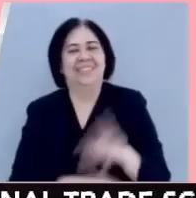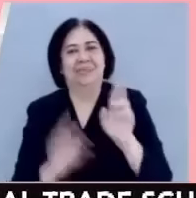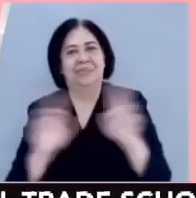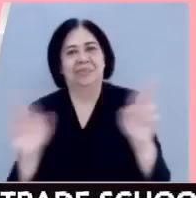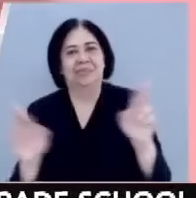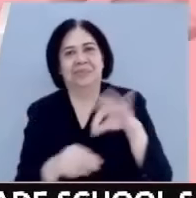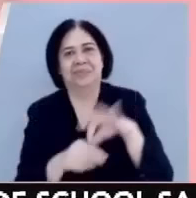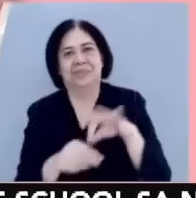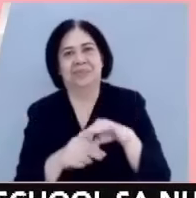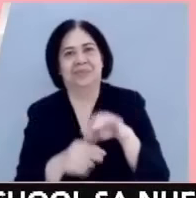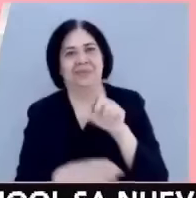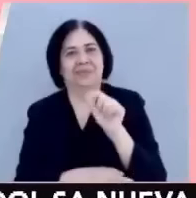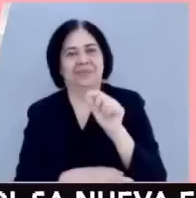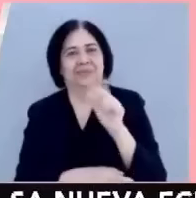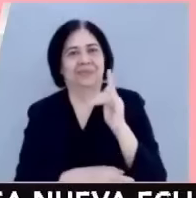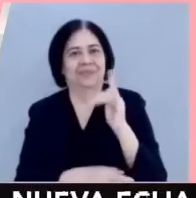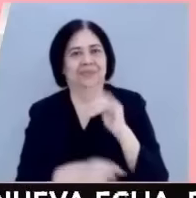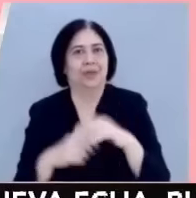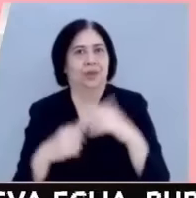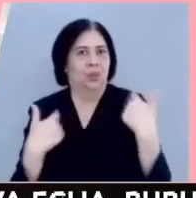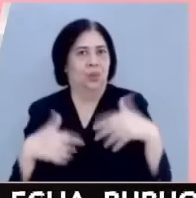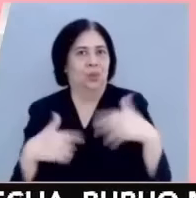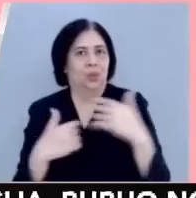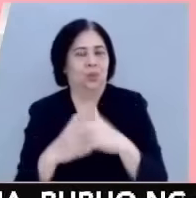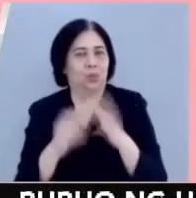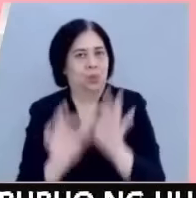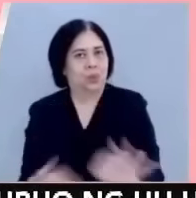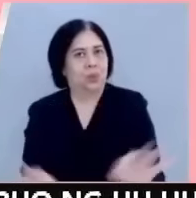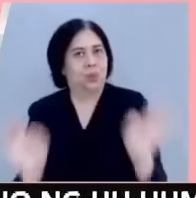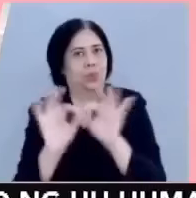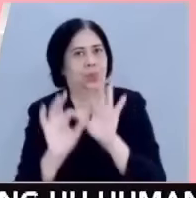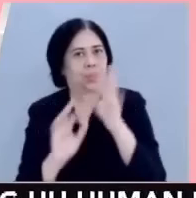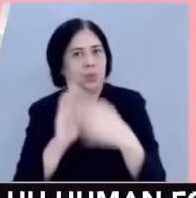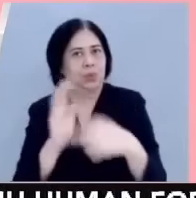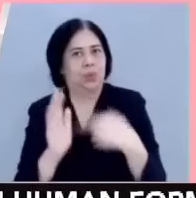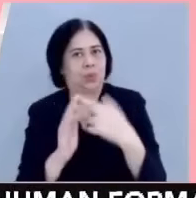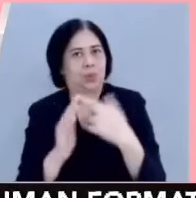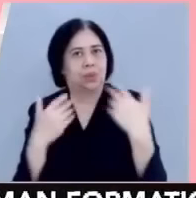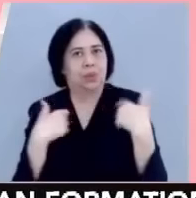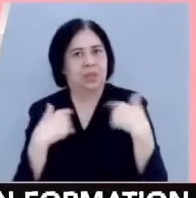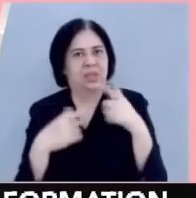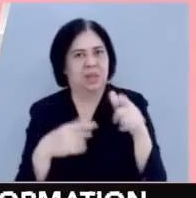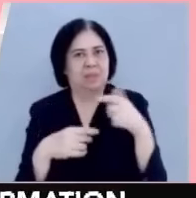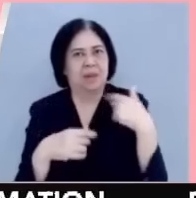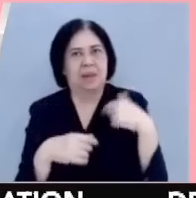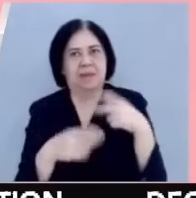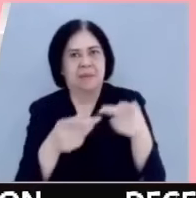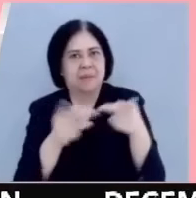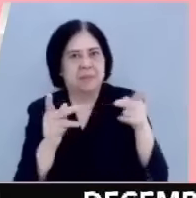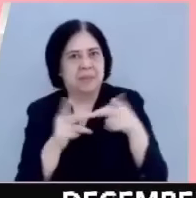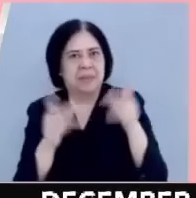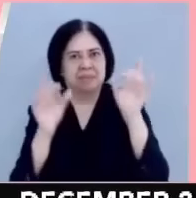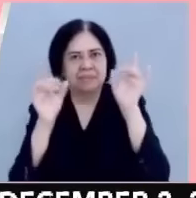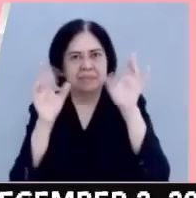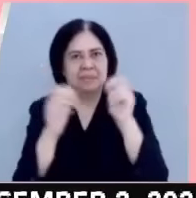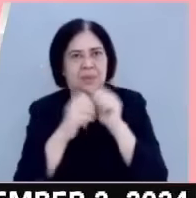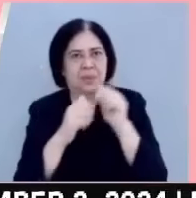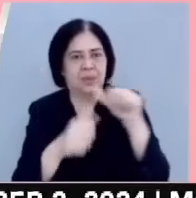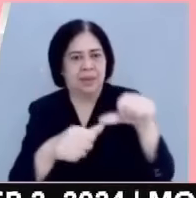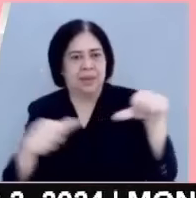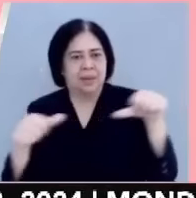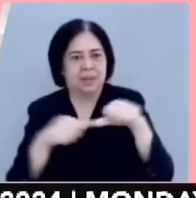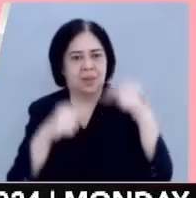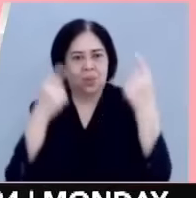2025 naku napakahalaga ng papel niyo diyan may mga election hot spots na ba tayo o yung mga area of concern ngayon kung